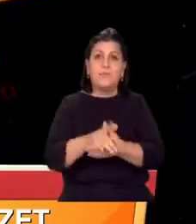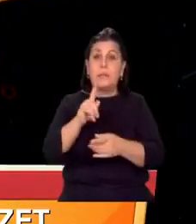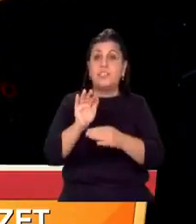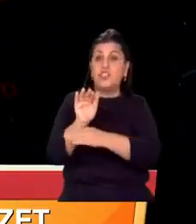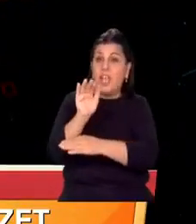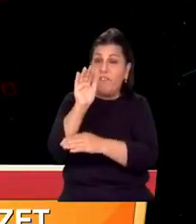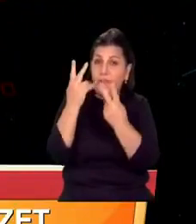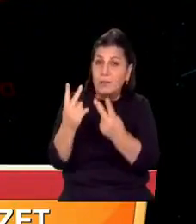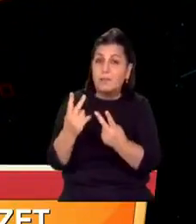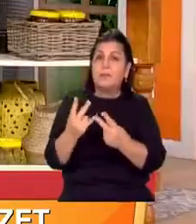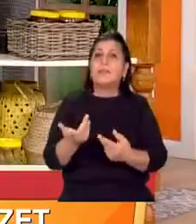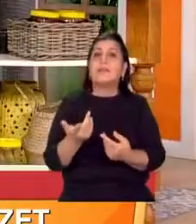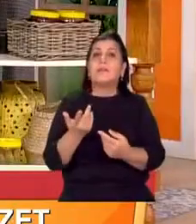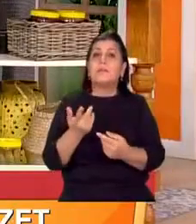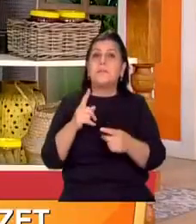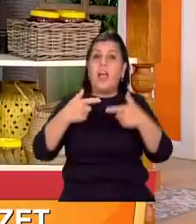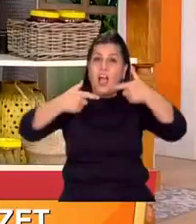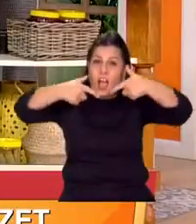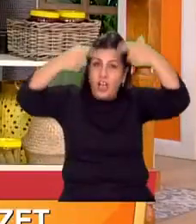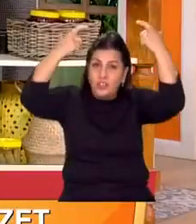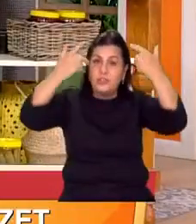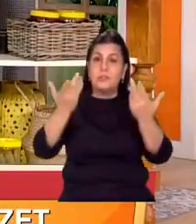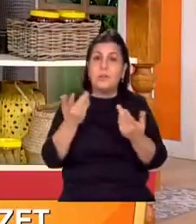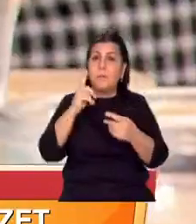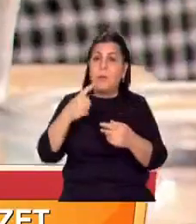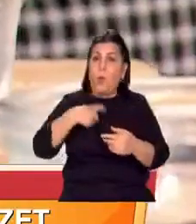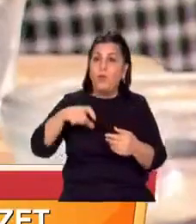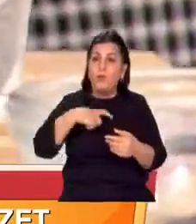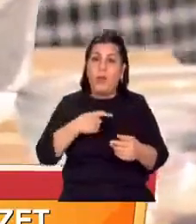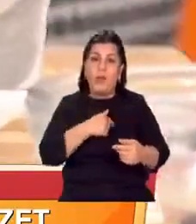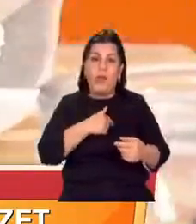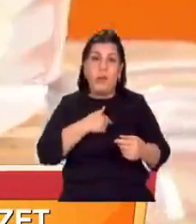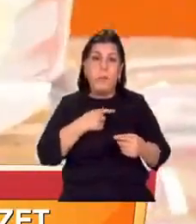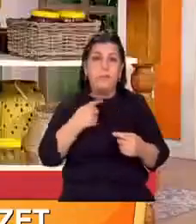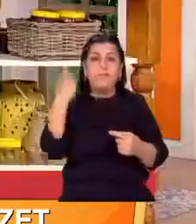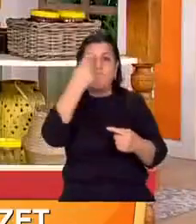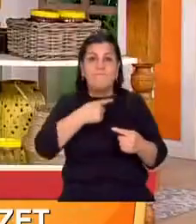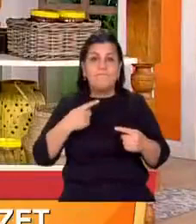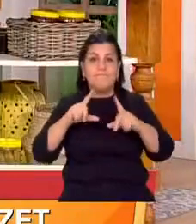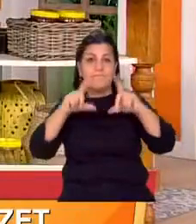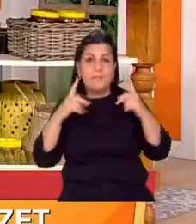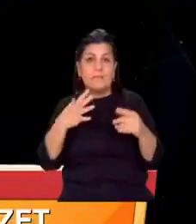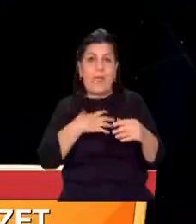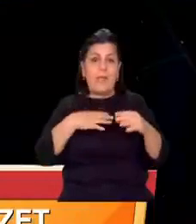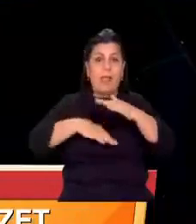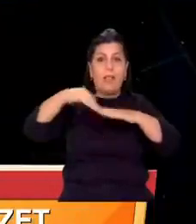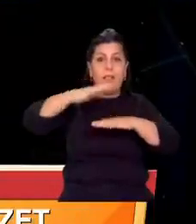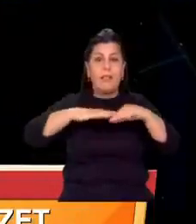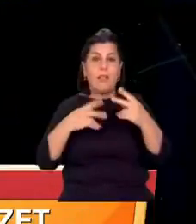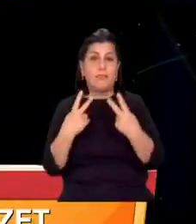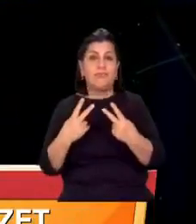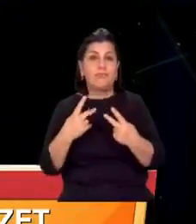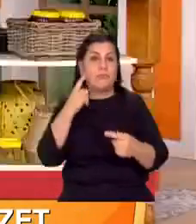kendine özel reçetesi yemeği her şey vardır mutlaka ne kadar sürede oluşuyor